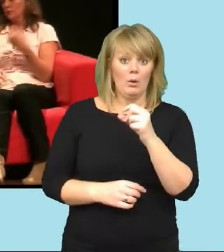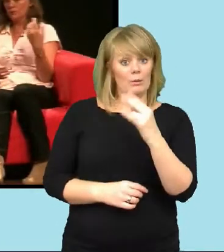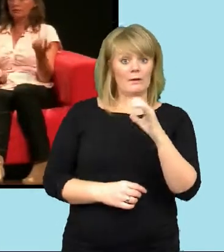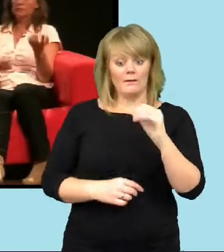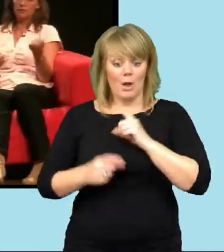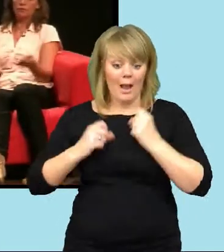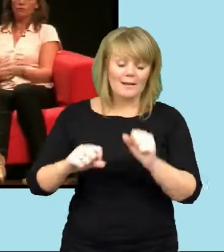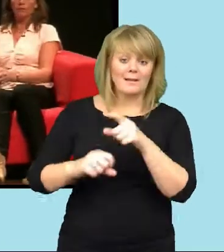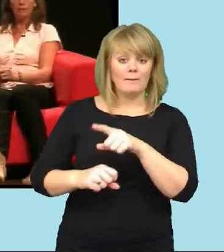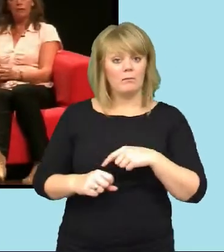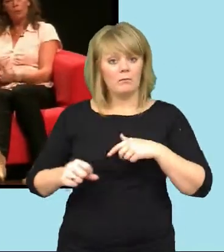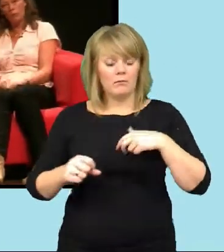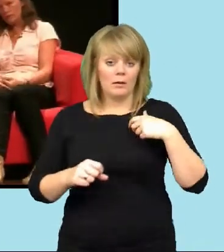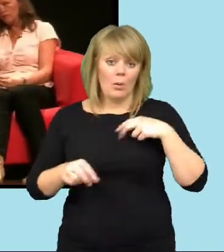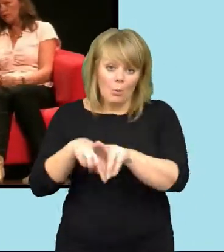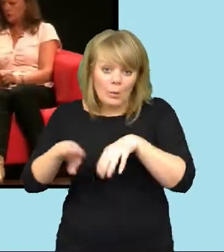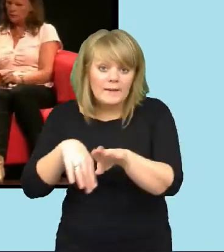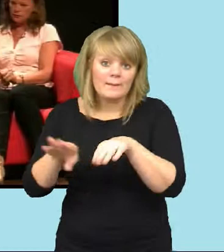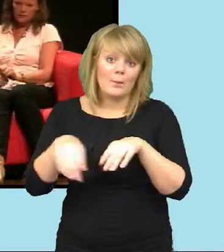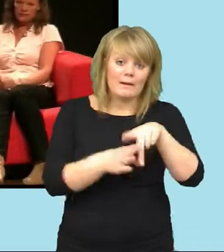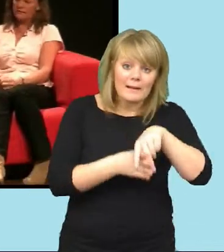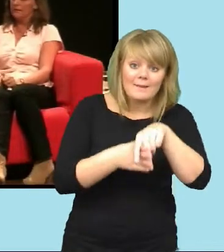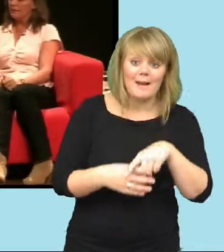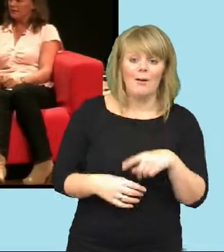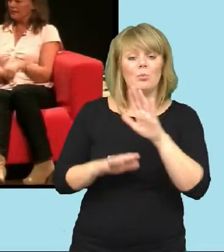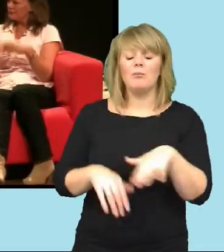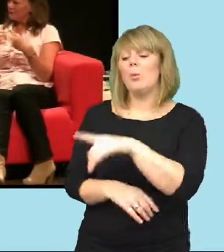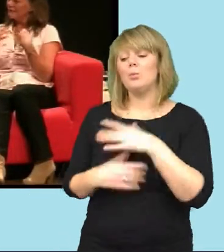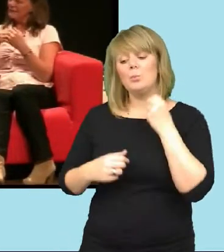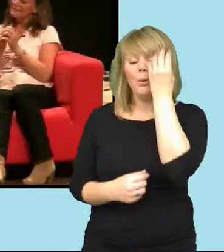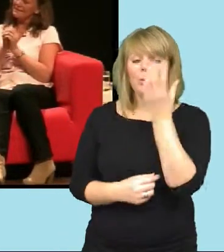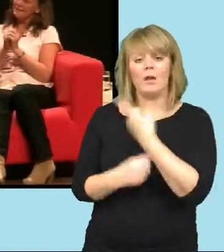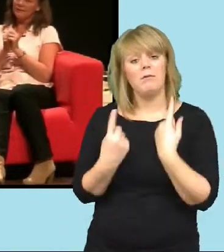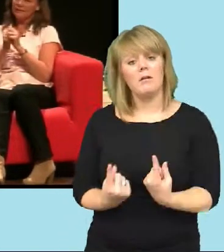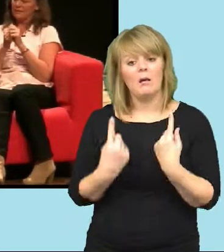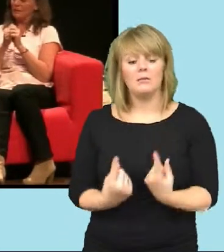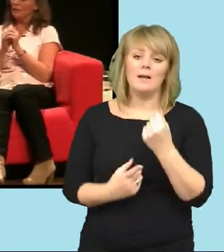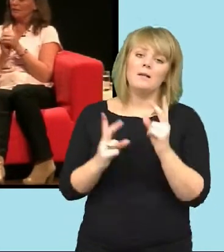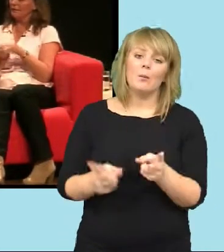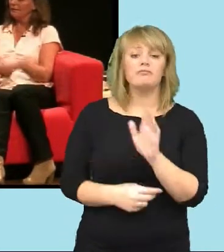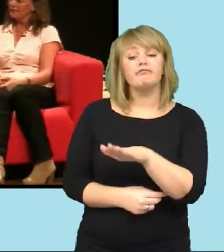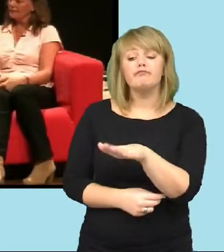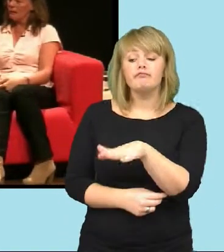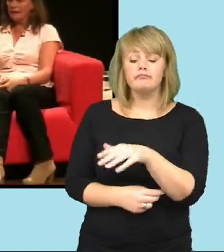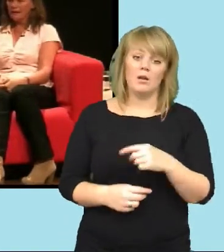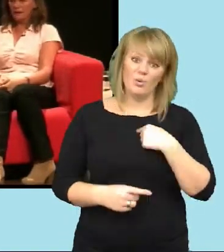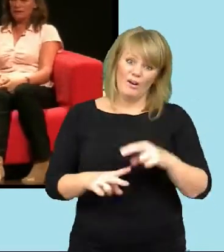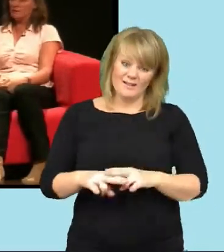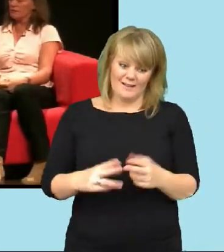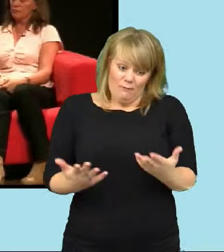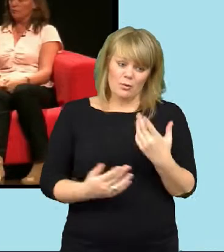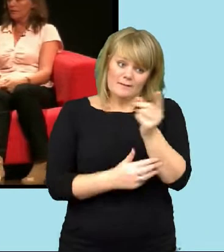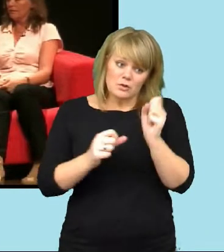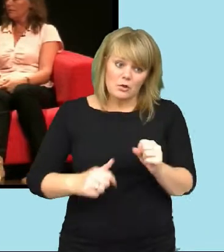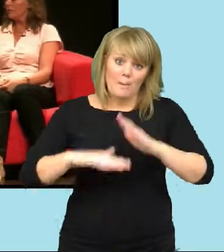åker skidor, hon rider och sådär. Och då blir det, men åh, du är duktig och du är så fantastisk. Det daltas lite och det kan jag känna ibland. Att behandla henne